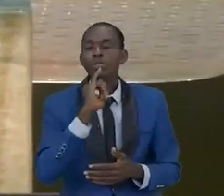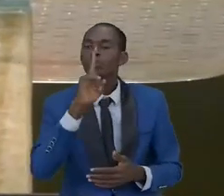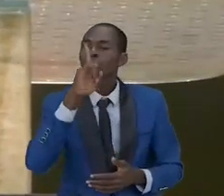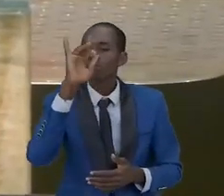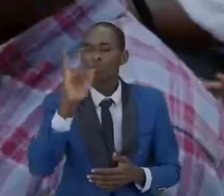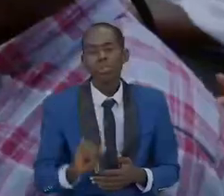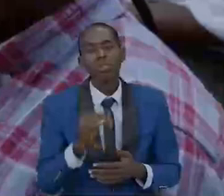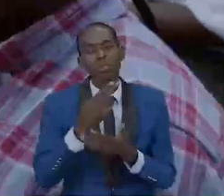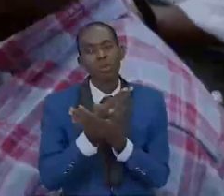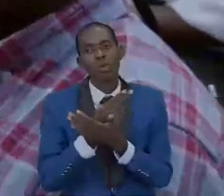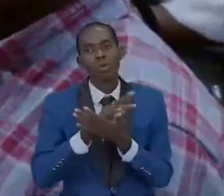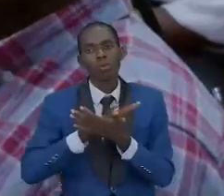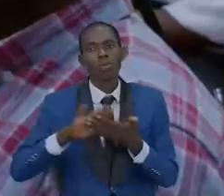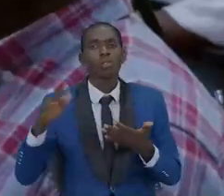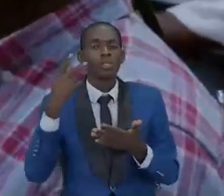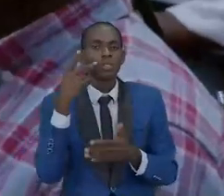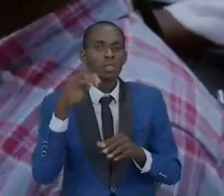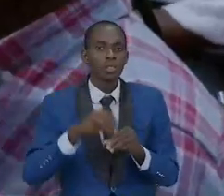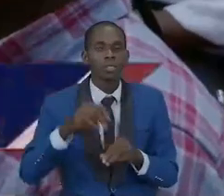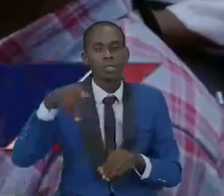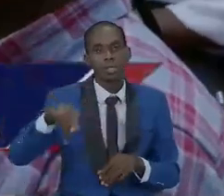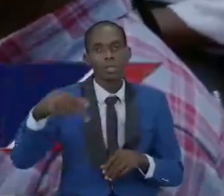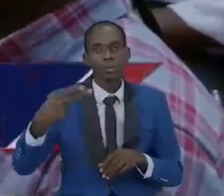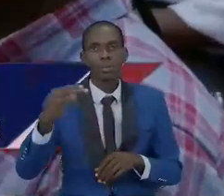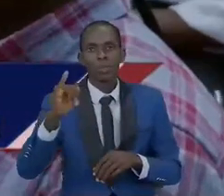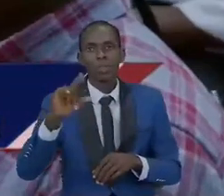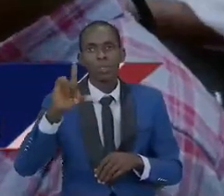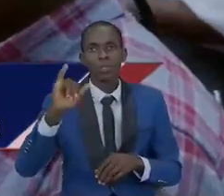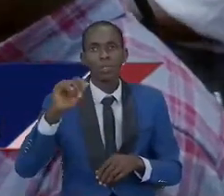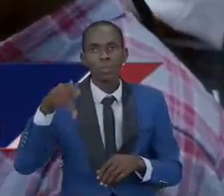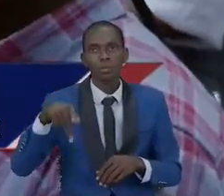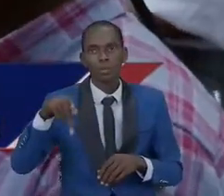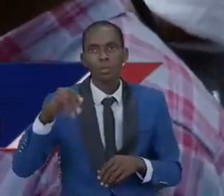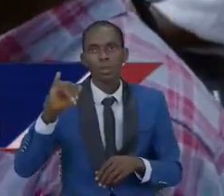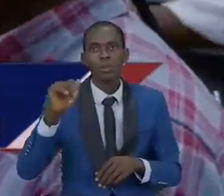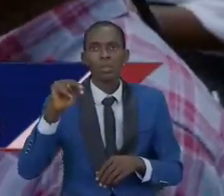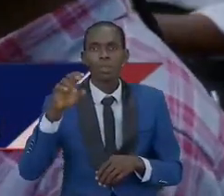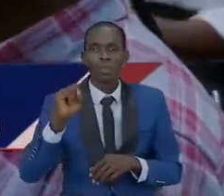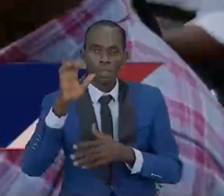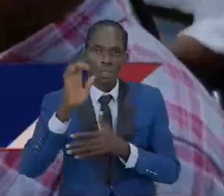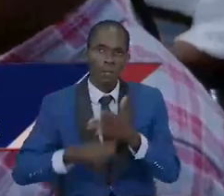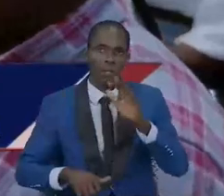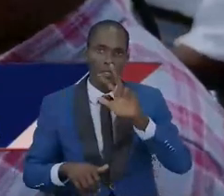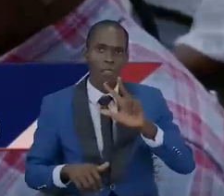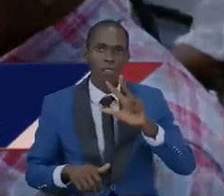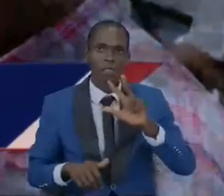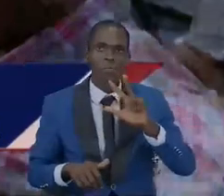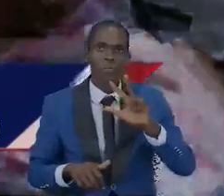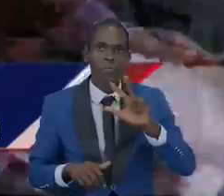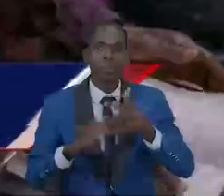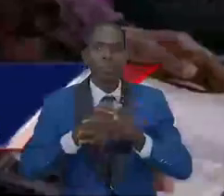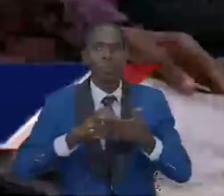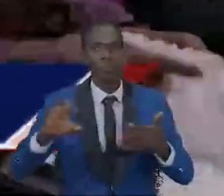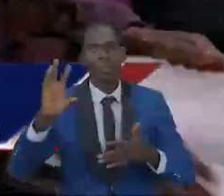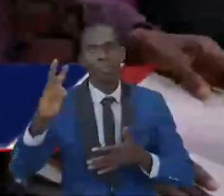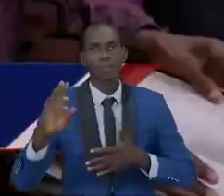voyons voyons Philippiens chapitre 3 ne